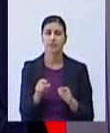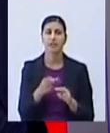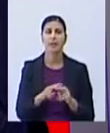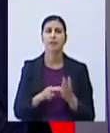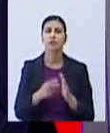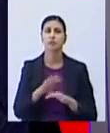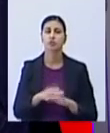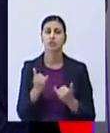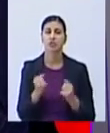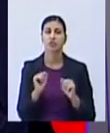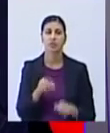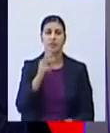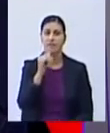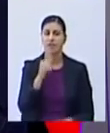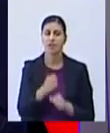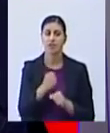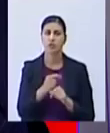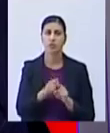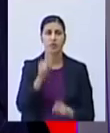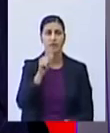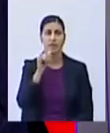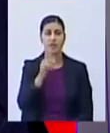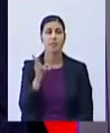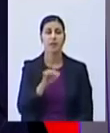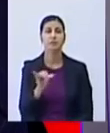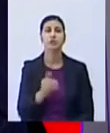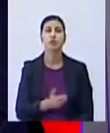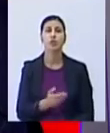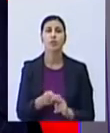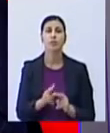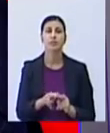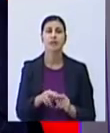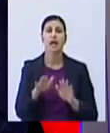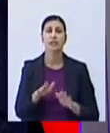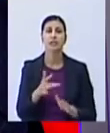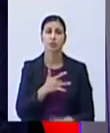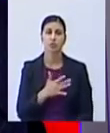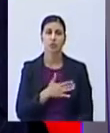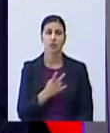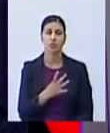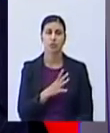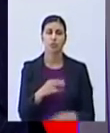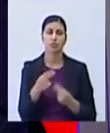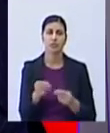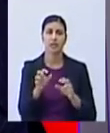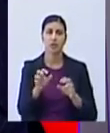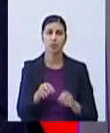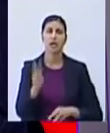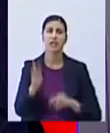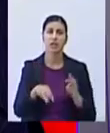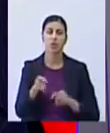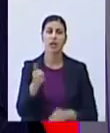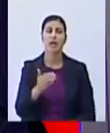ამას ბიუჯეტი დღეს შეიძლება ვერ გაწყდეს, ხვალეც ვერ გაწყდეს, მაგრამ სადაც ცხოვრობენ ის ფართები დაუკანონო, მიცენ, გაურემონტონ,